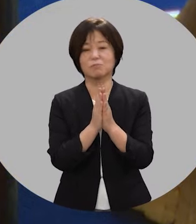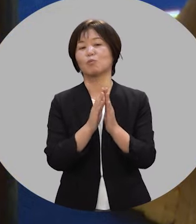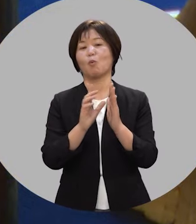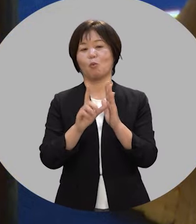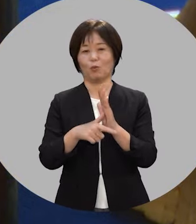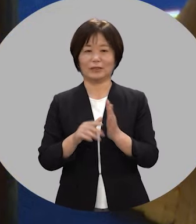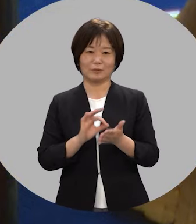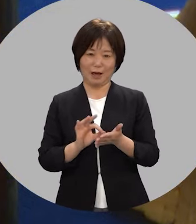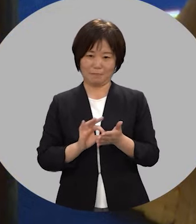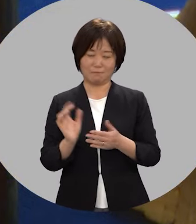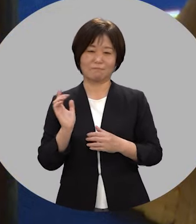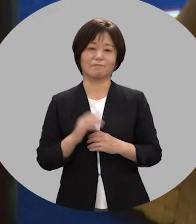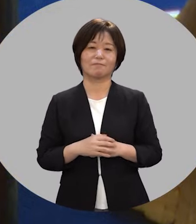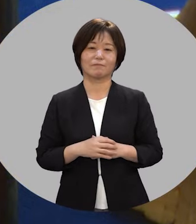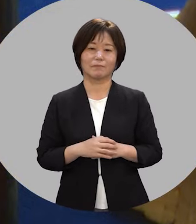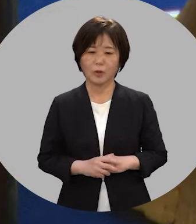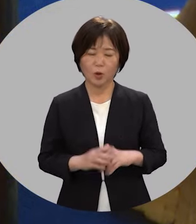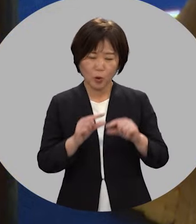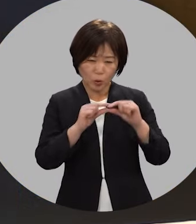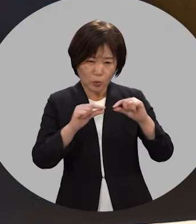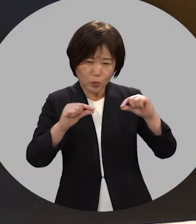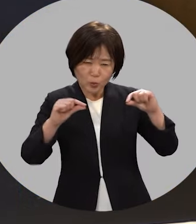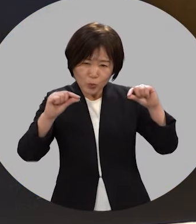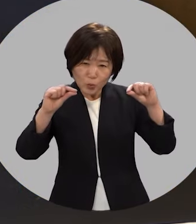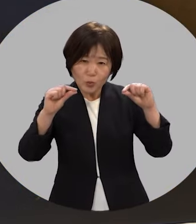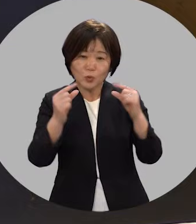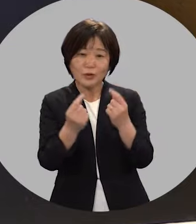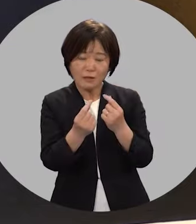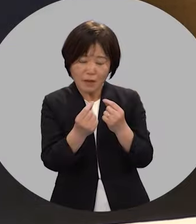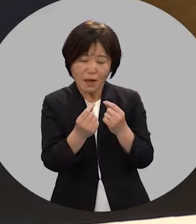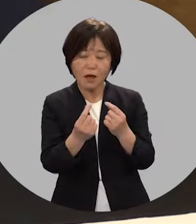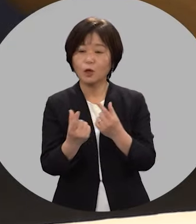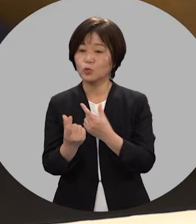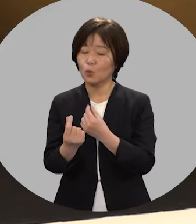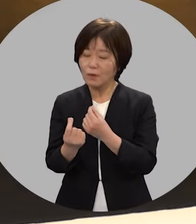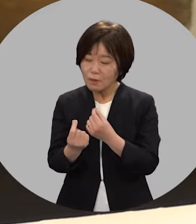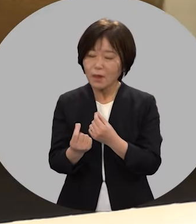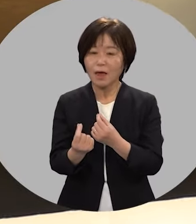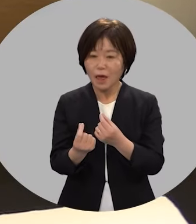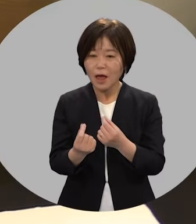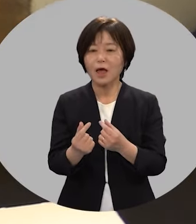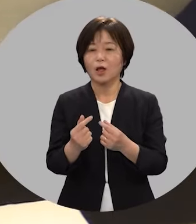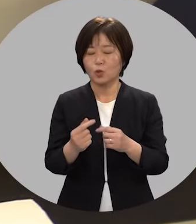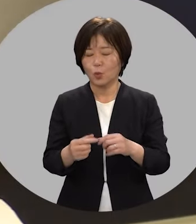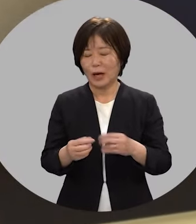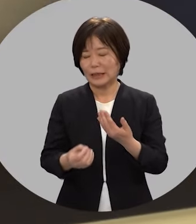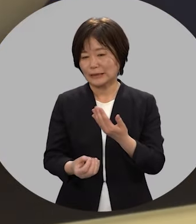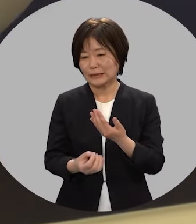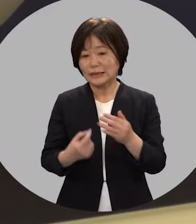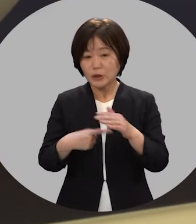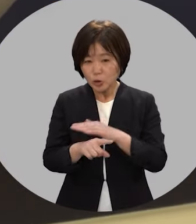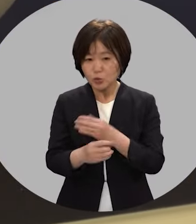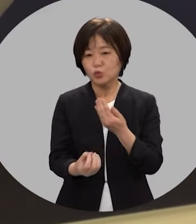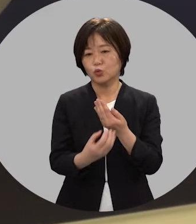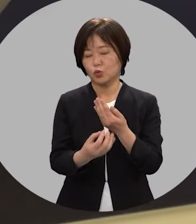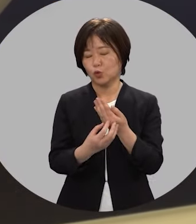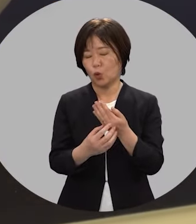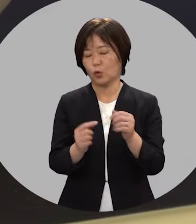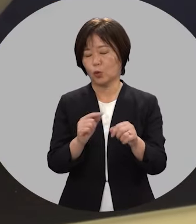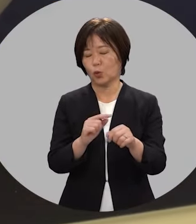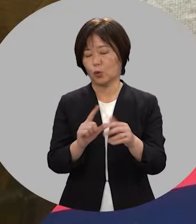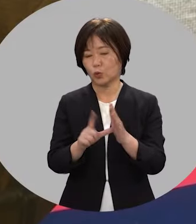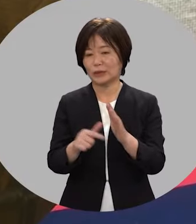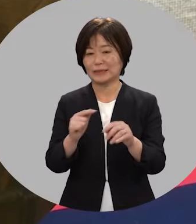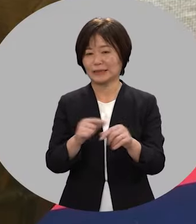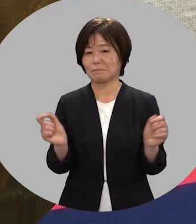ものかと思われております。 割と薄い感じがしますね。 そうですね、これは熱伝導率と高みのためとも言われておりますけれども、非常